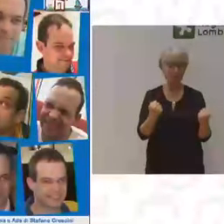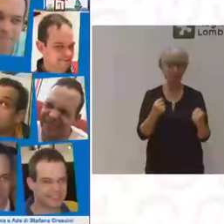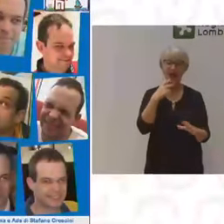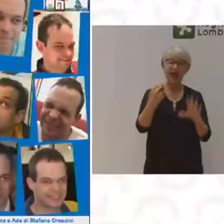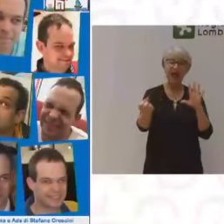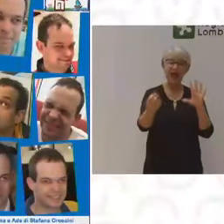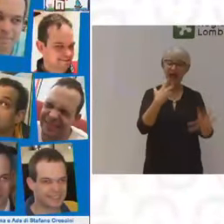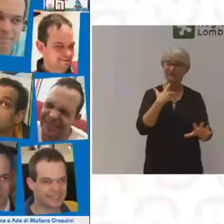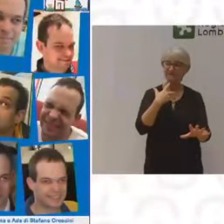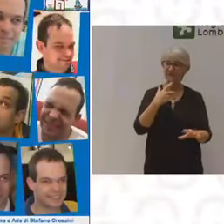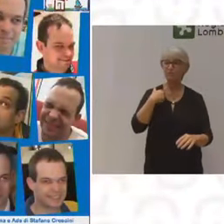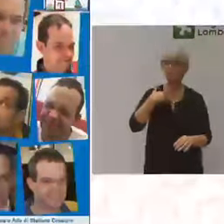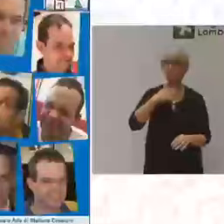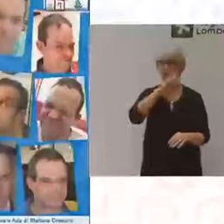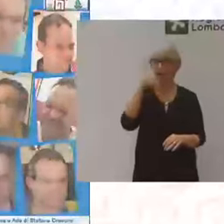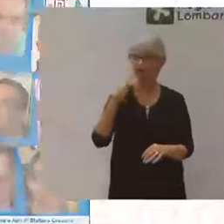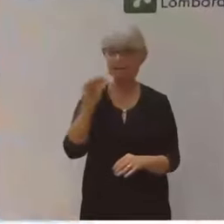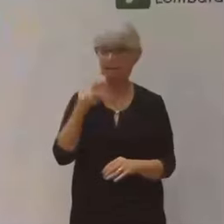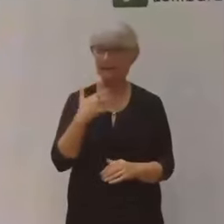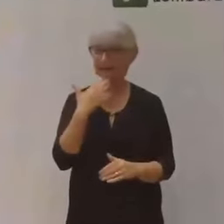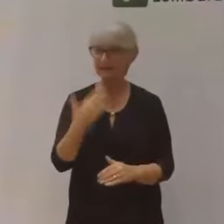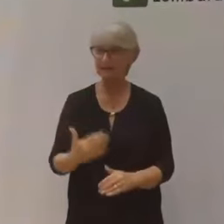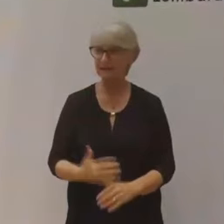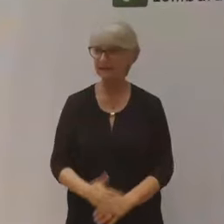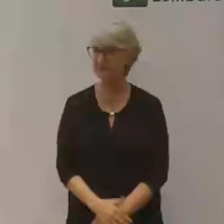sono altre ragazze. Grazie.